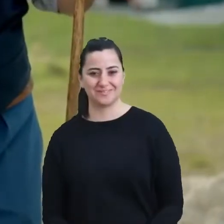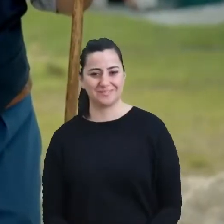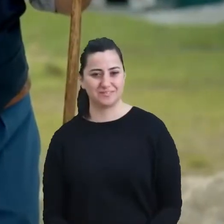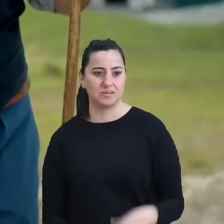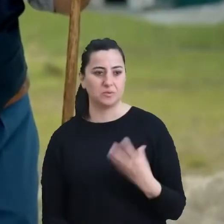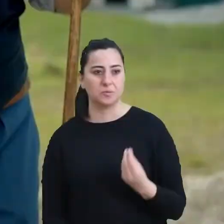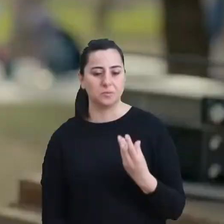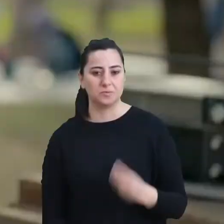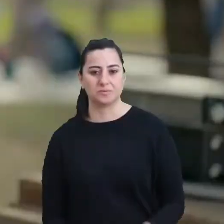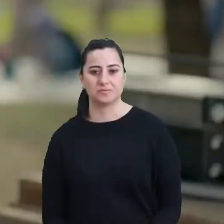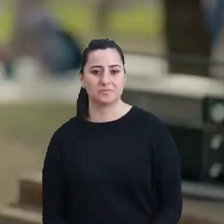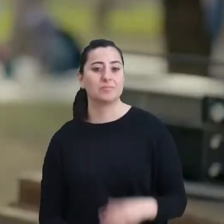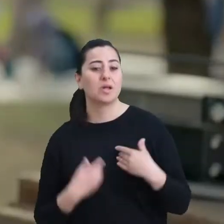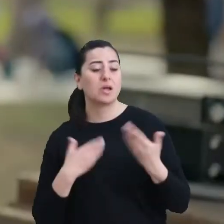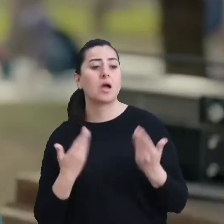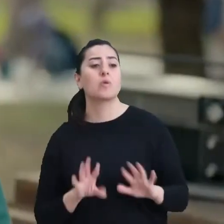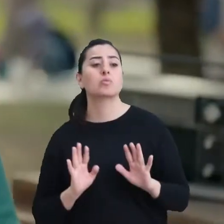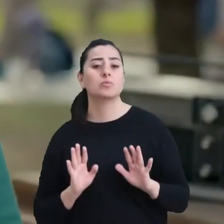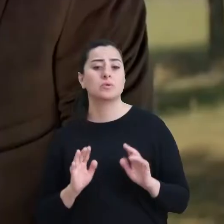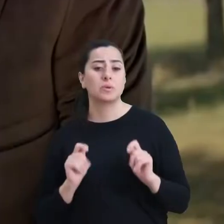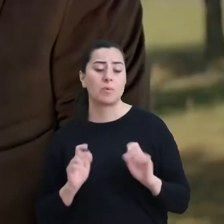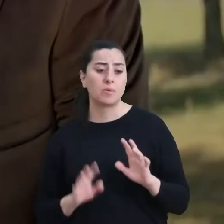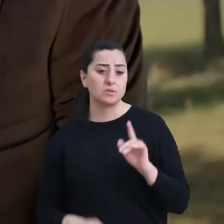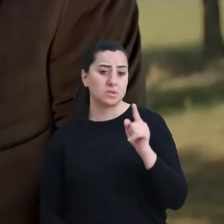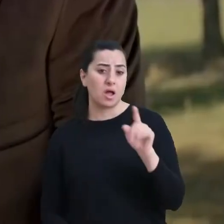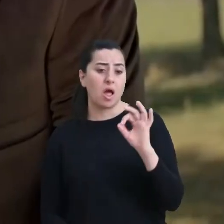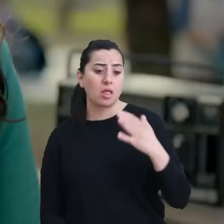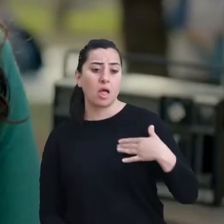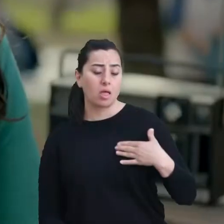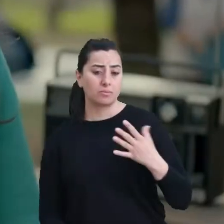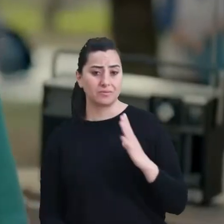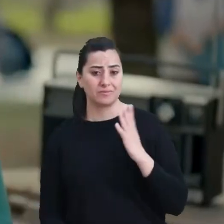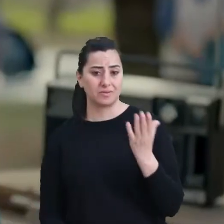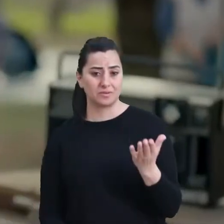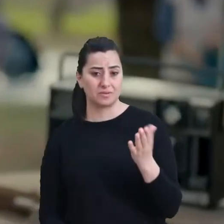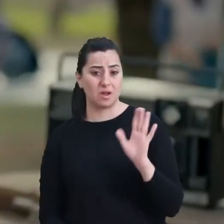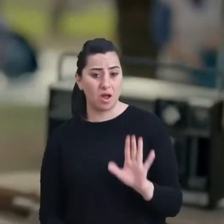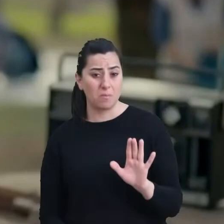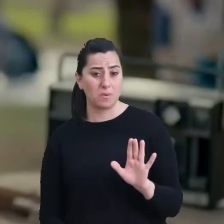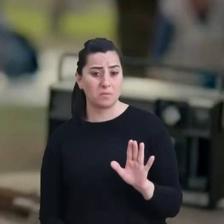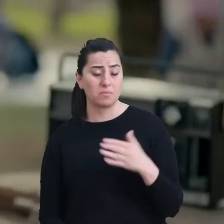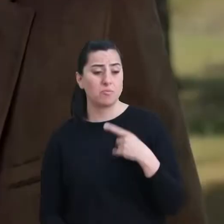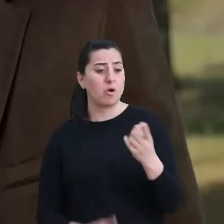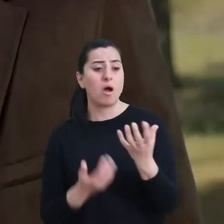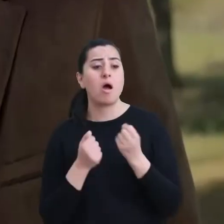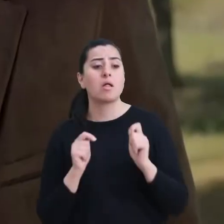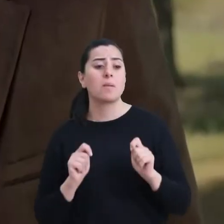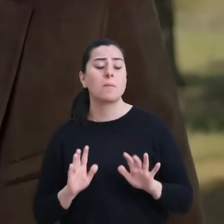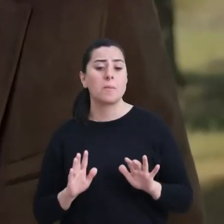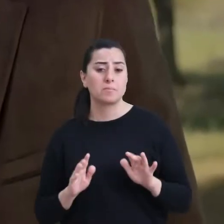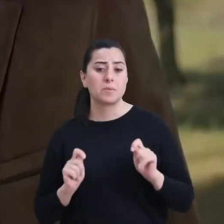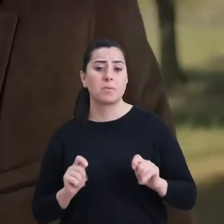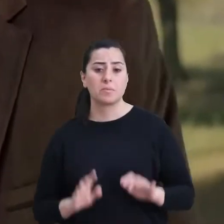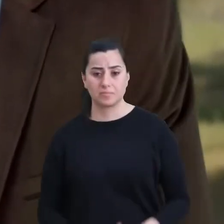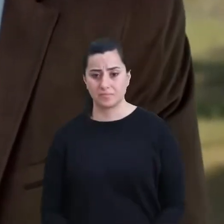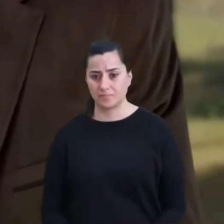ne demezsin? Ben kabul edemem Bahri. Senin altın gibi bir kalbin var. Ama ben alamam bu atı.